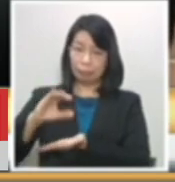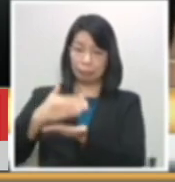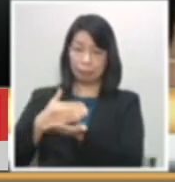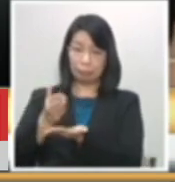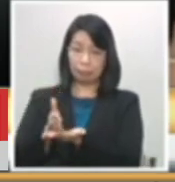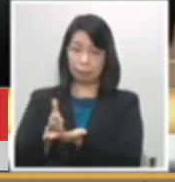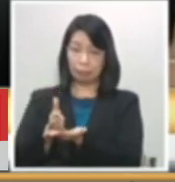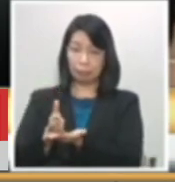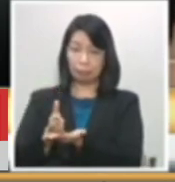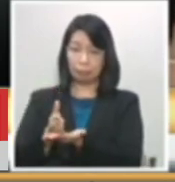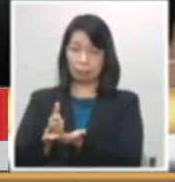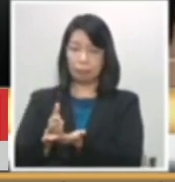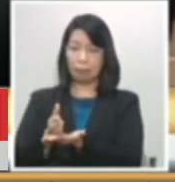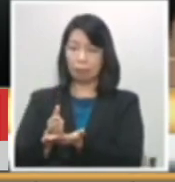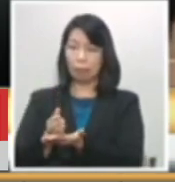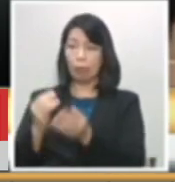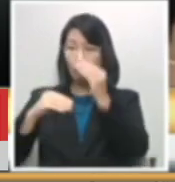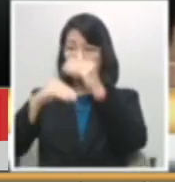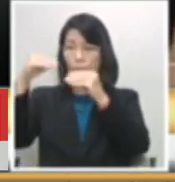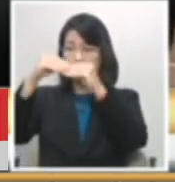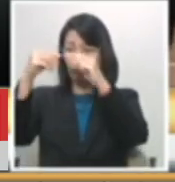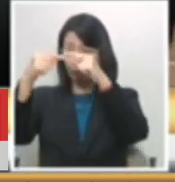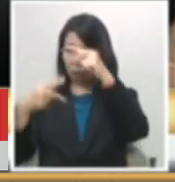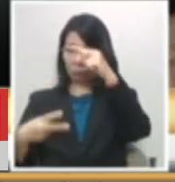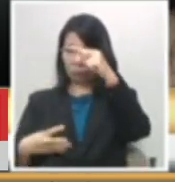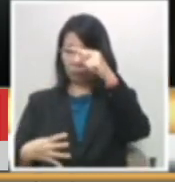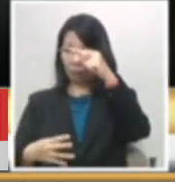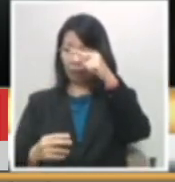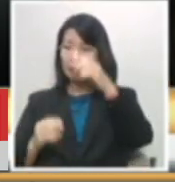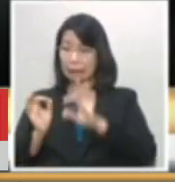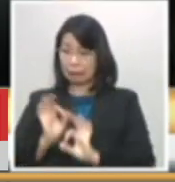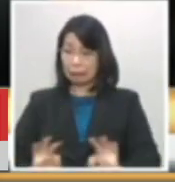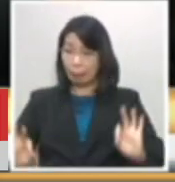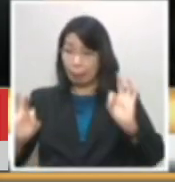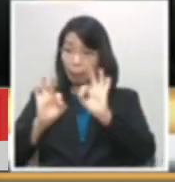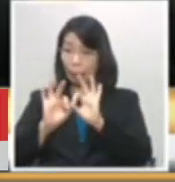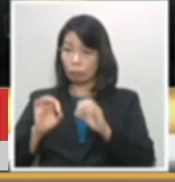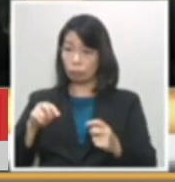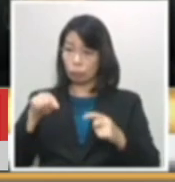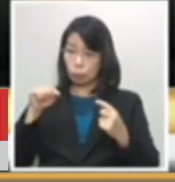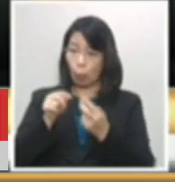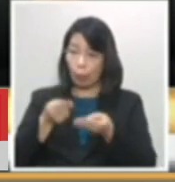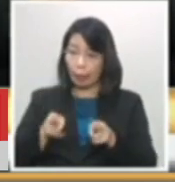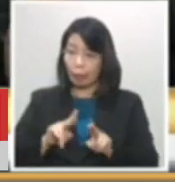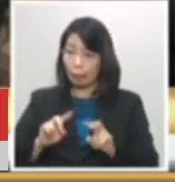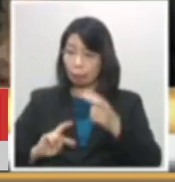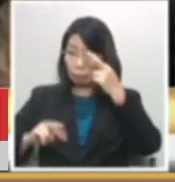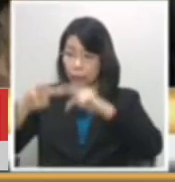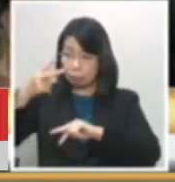เรียงลำดับความสำคัญและไม่ถูกต้องตามสถานการณ์ครับ